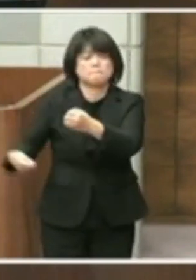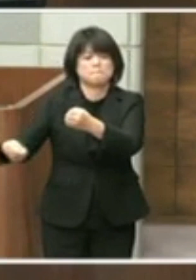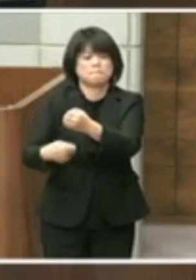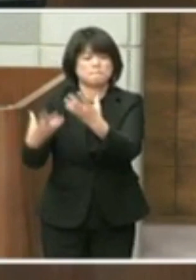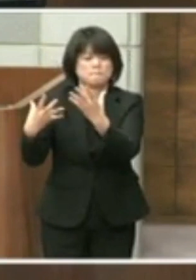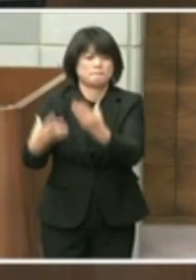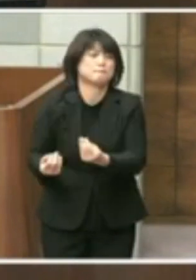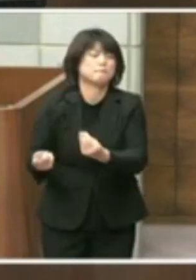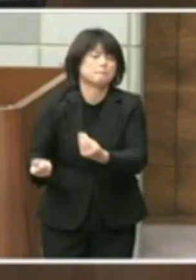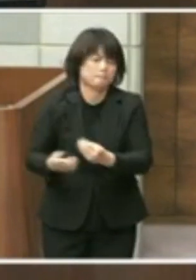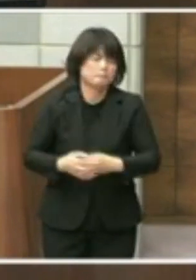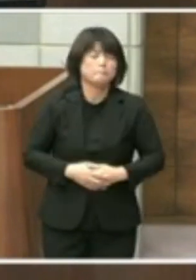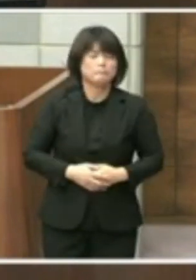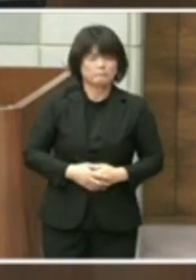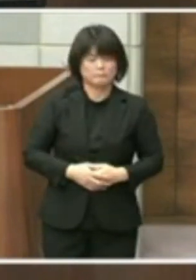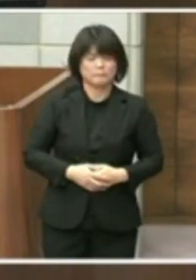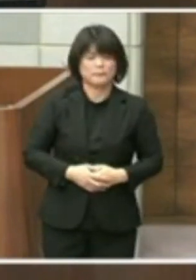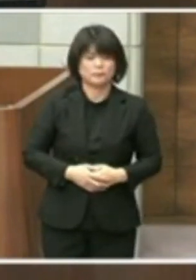いました。